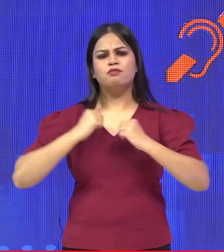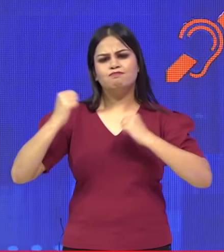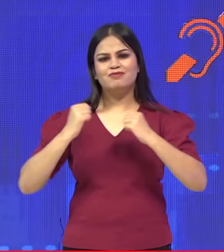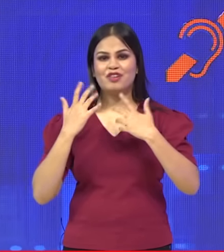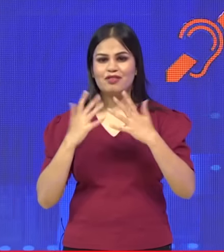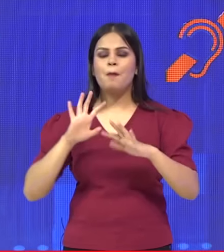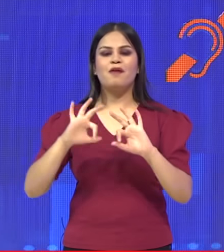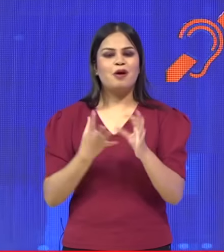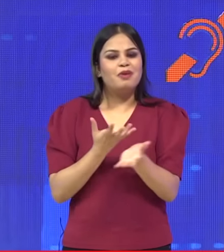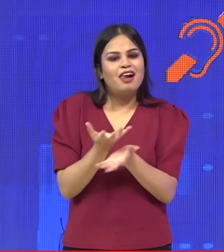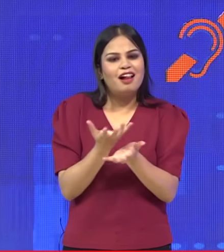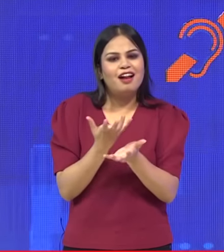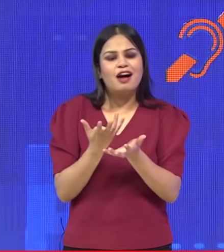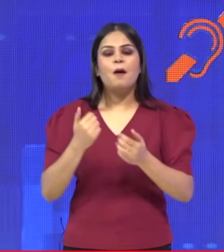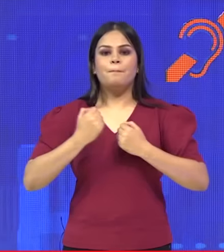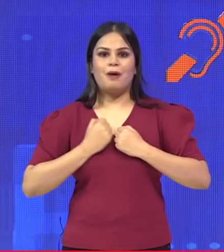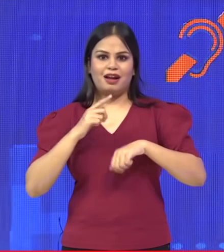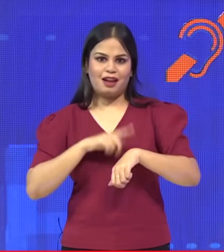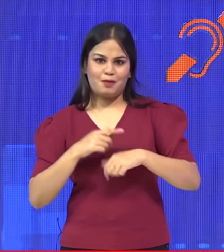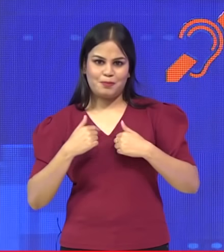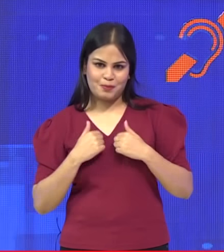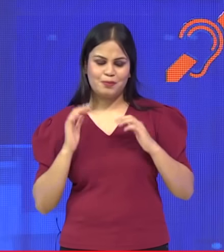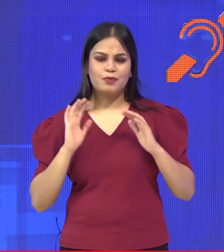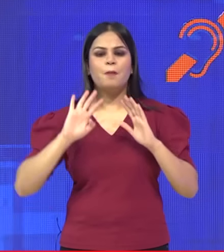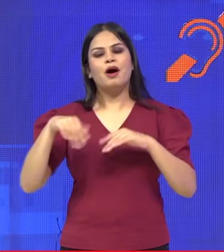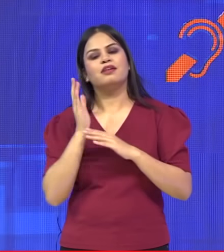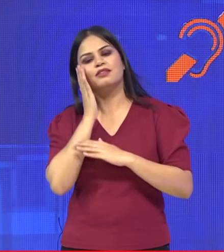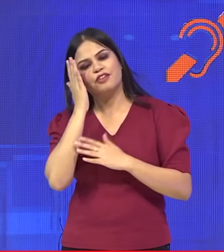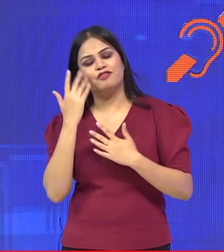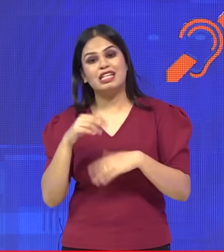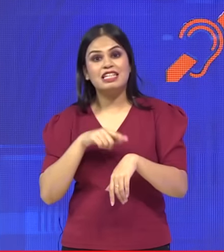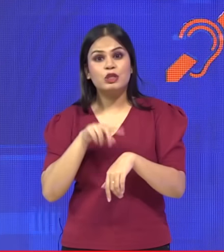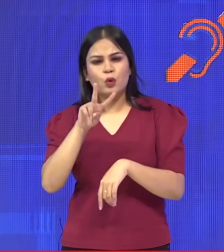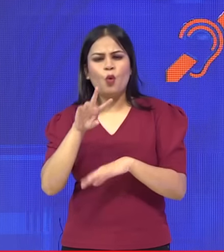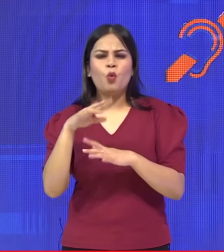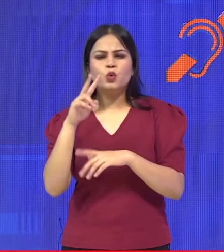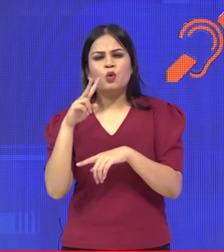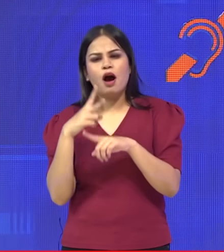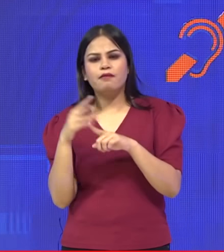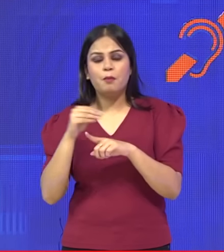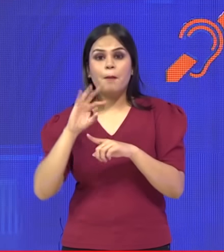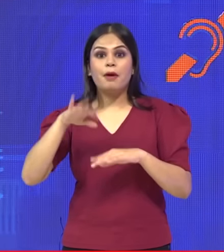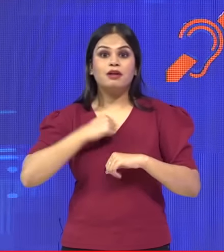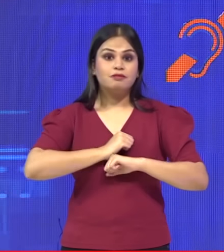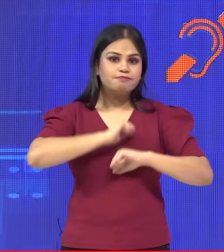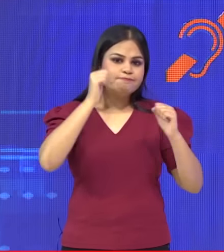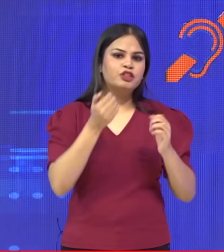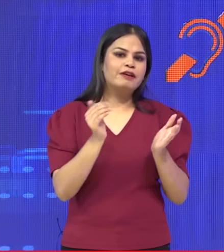और आई हैव मी टाइम और आई को तू स्लीप और अबाउट 2:33 और दें अगेन